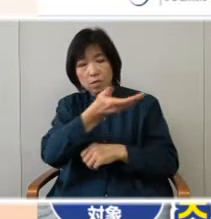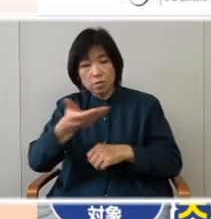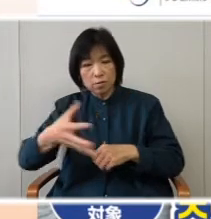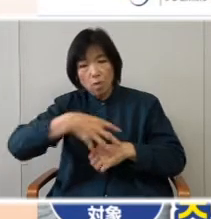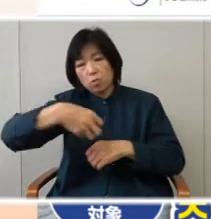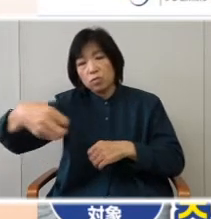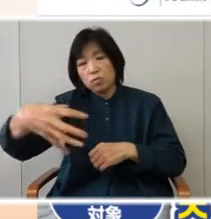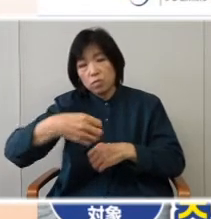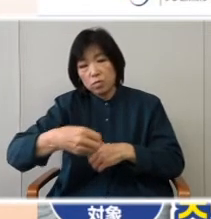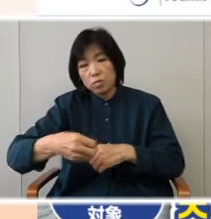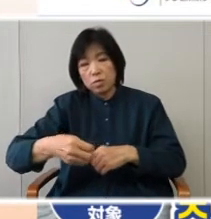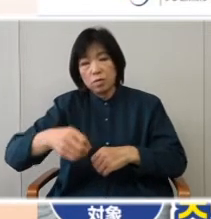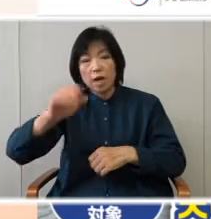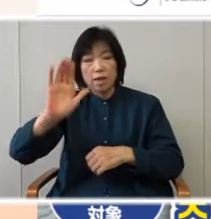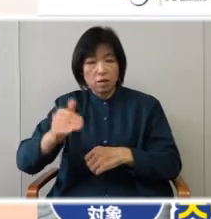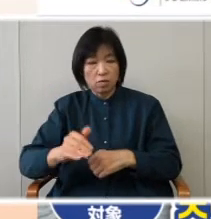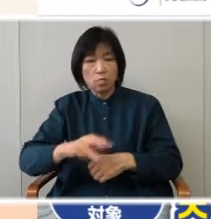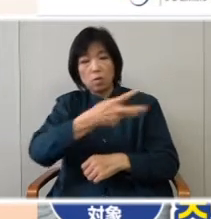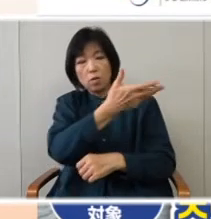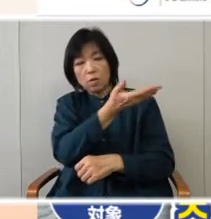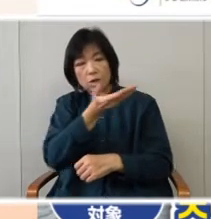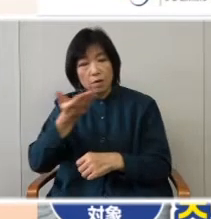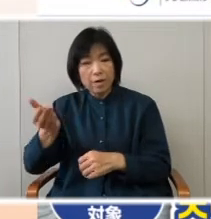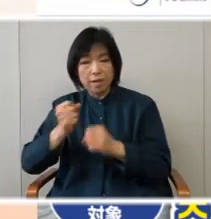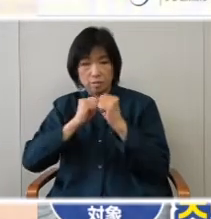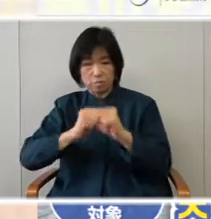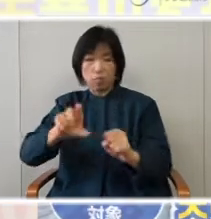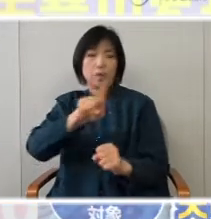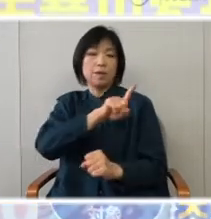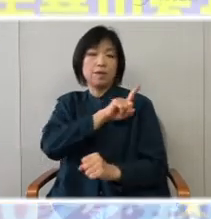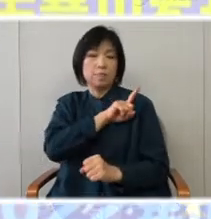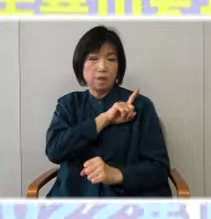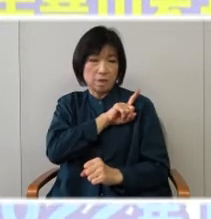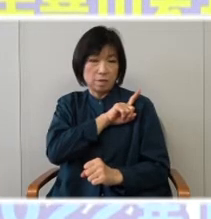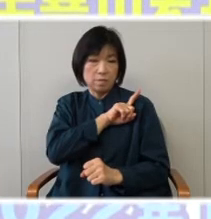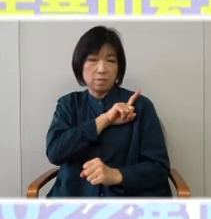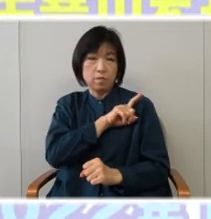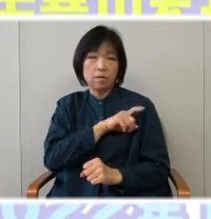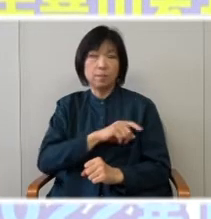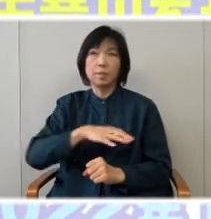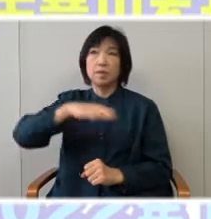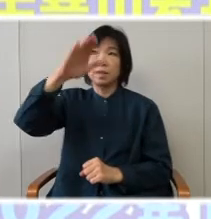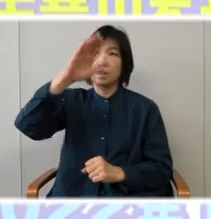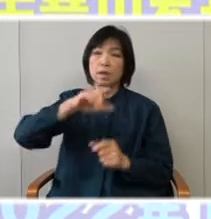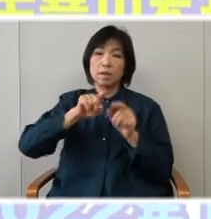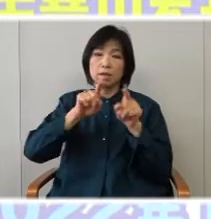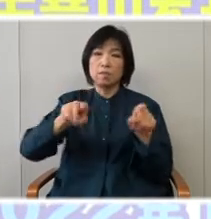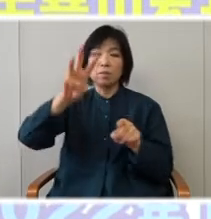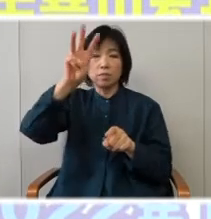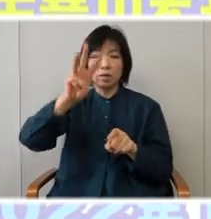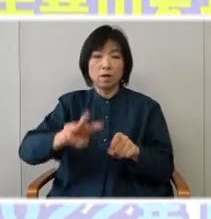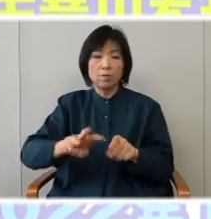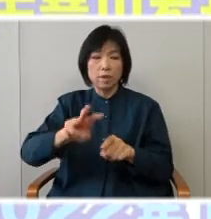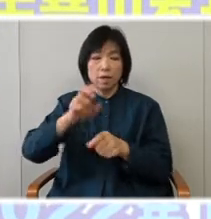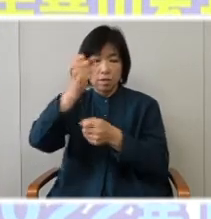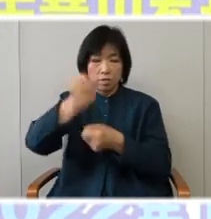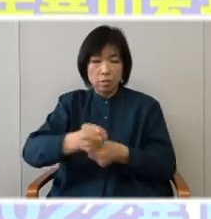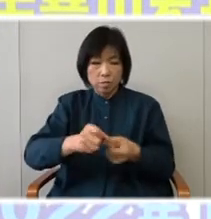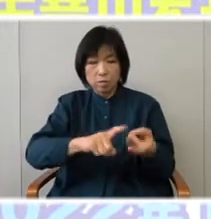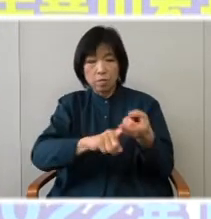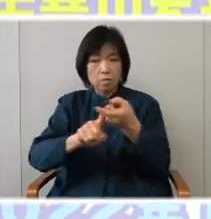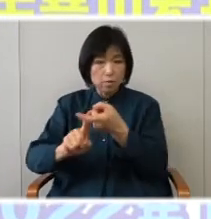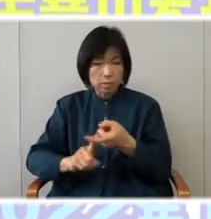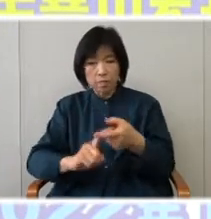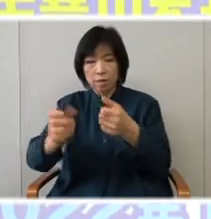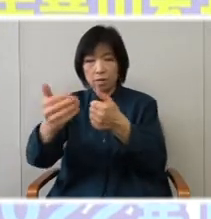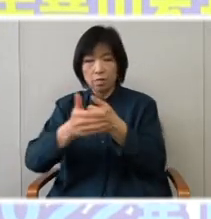国土交通省の天竜川上流河川事務所また天竜川漁協さんにも協力をいただいて開催するわけでありますが、